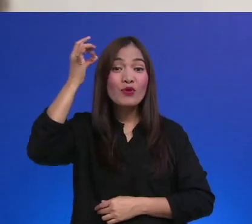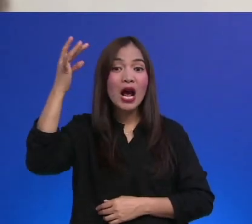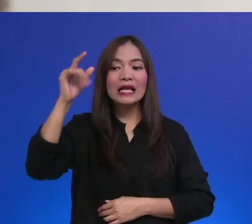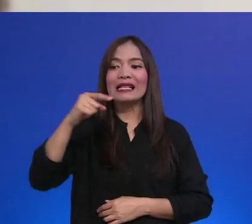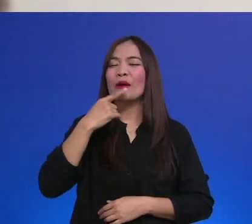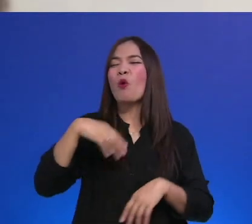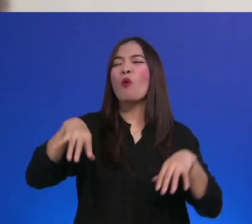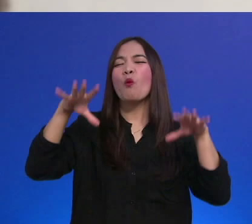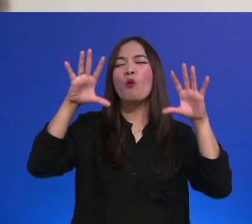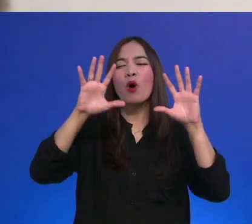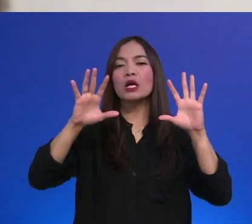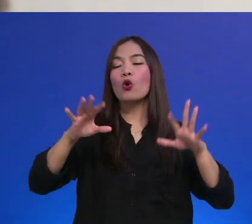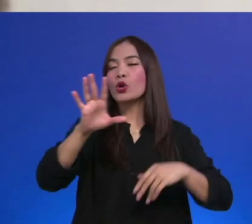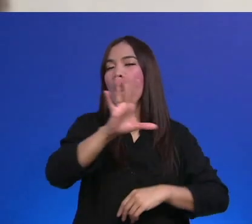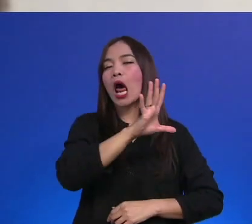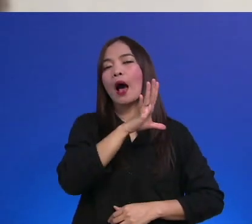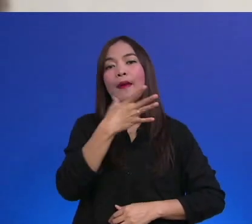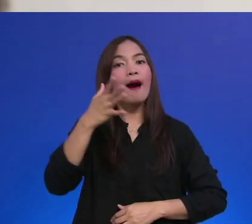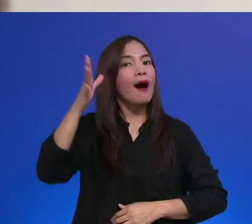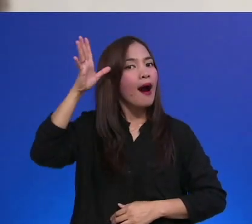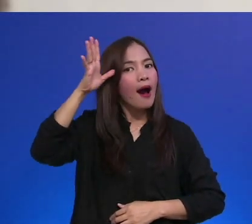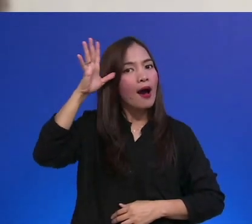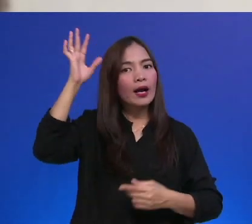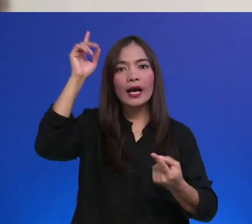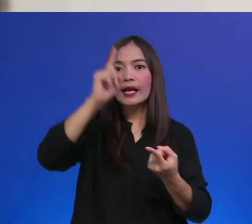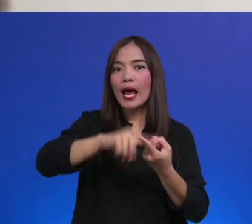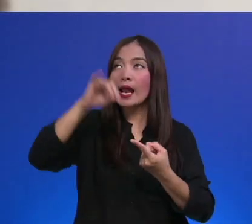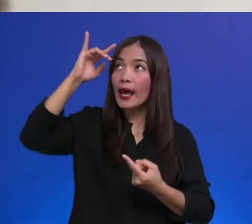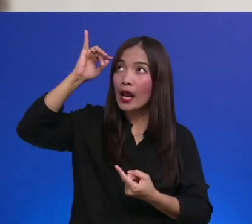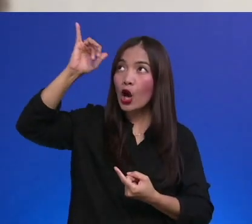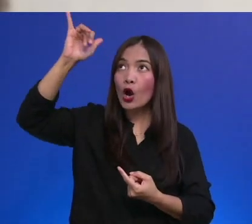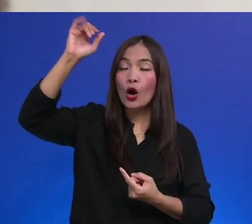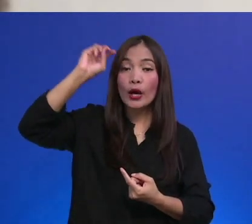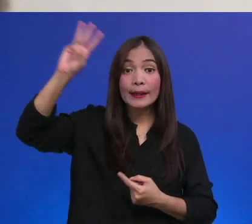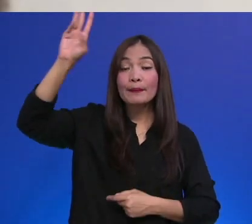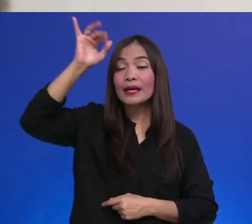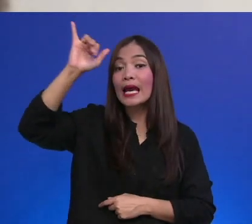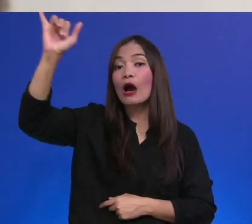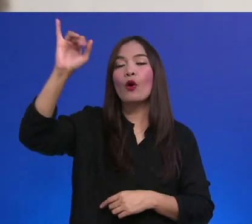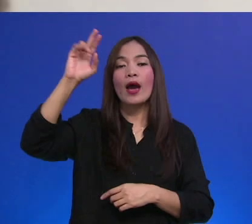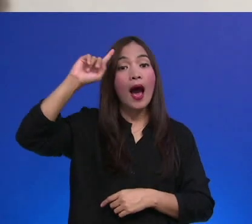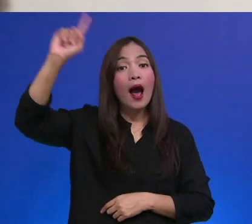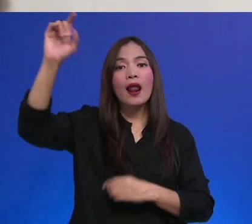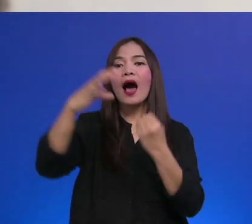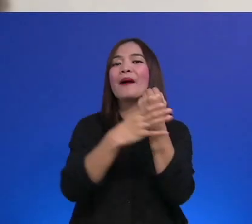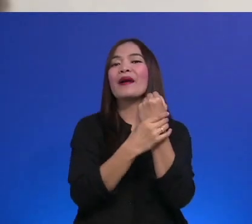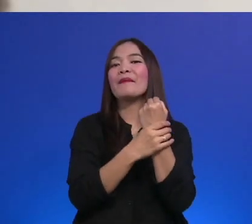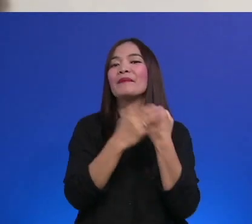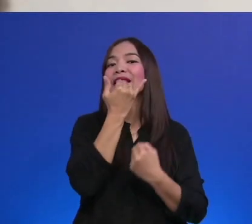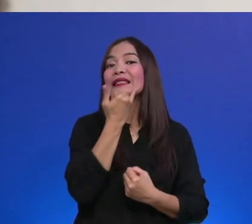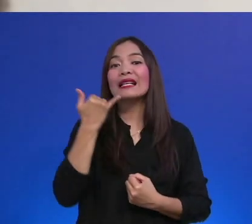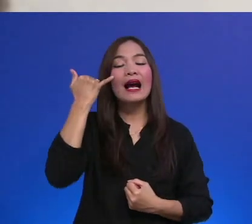ratusan tahun tidak mengenal Elohim yahwe ala Abram Isak dan Yakub